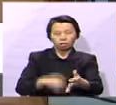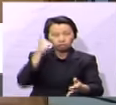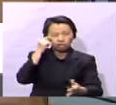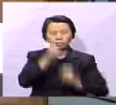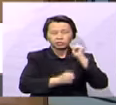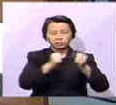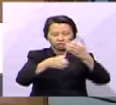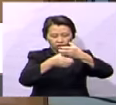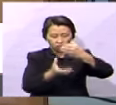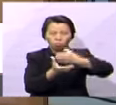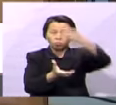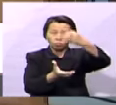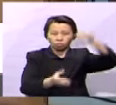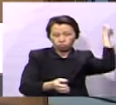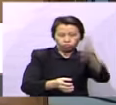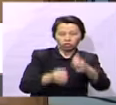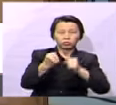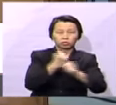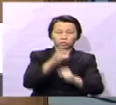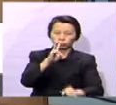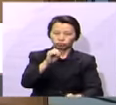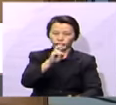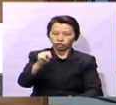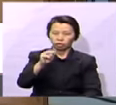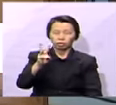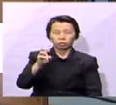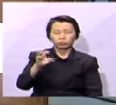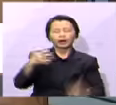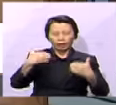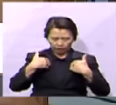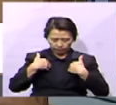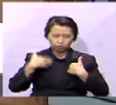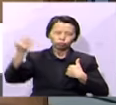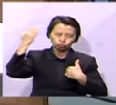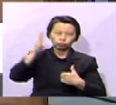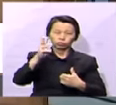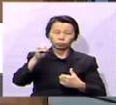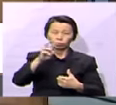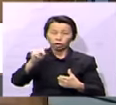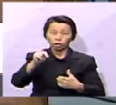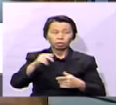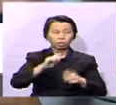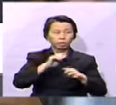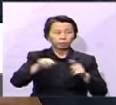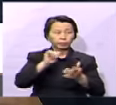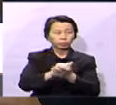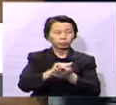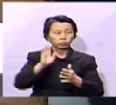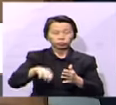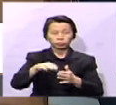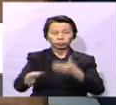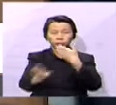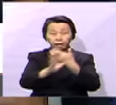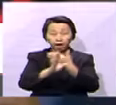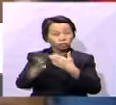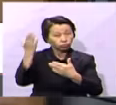sikap membaling botol tu kalau zaman 70-an, 80-an pun ada. Tetapi pada masa itu belumlah sampai memudaratkan